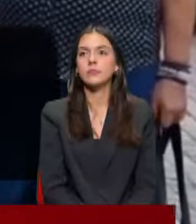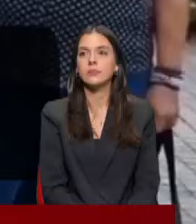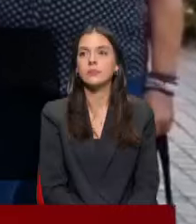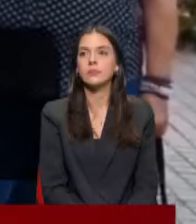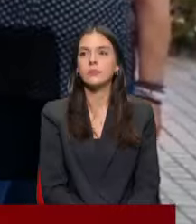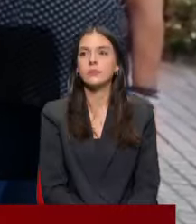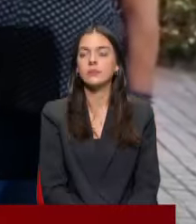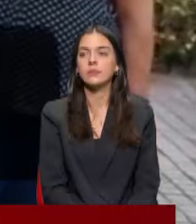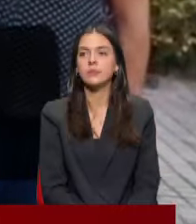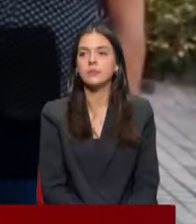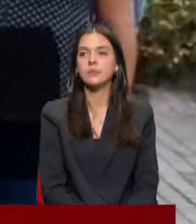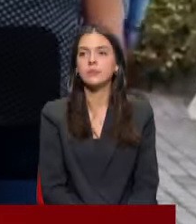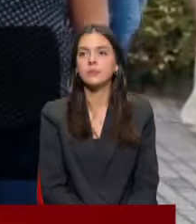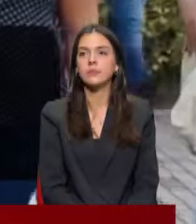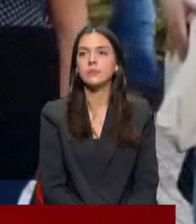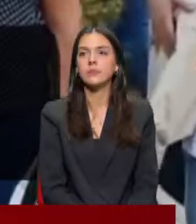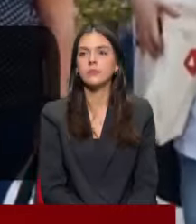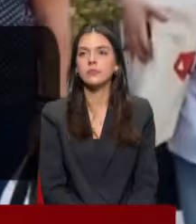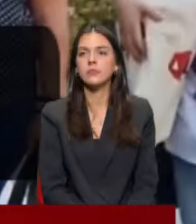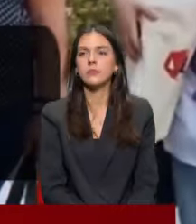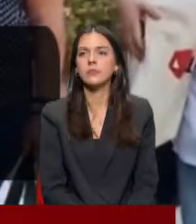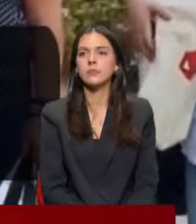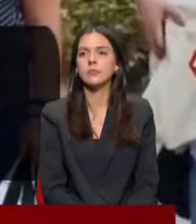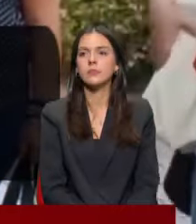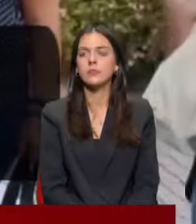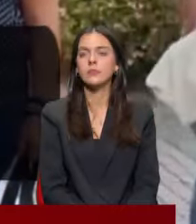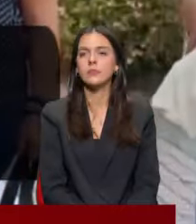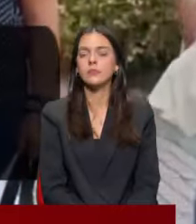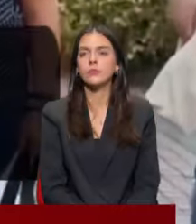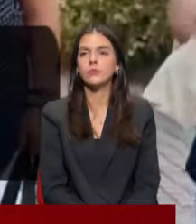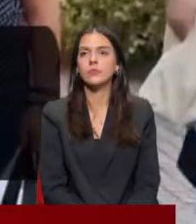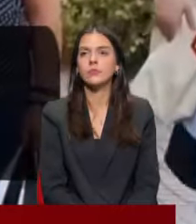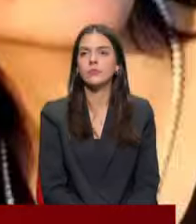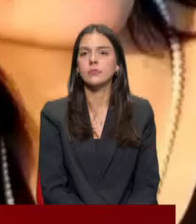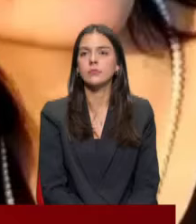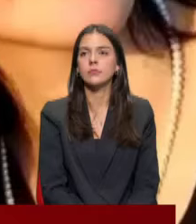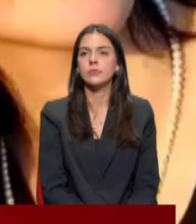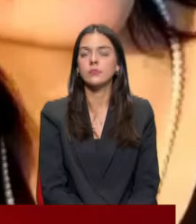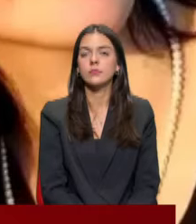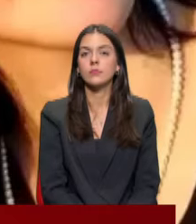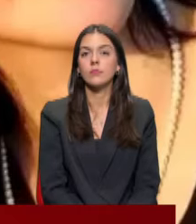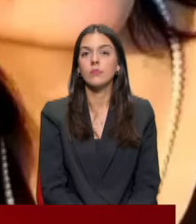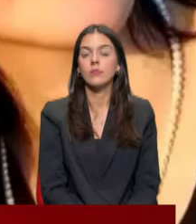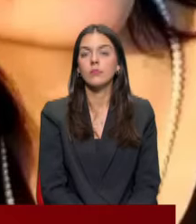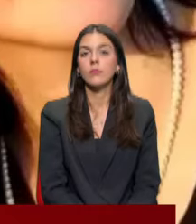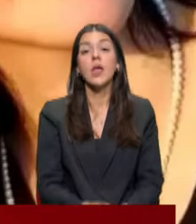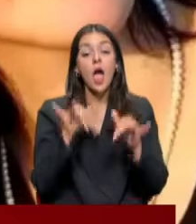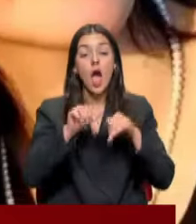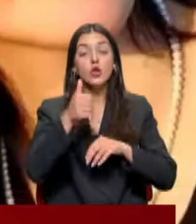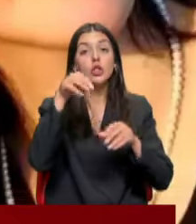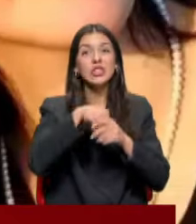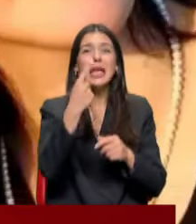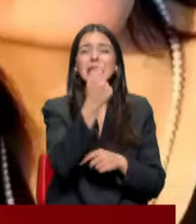bir gerçek de şikayetlere rağmen hiçbir önlem alınmamış olması. Aynı gün içinde yarım saat